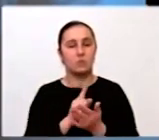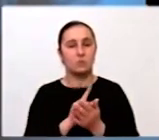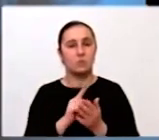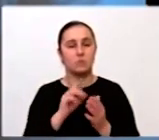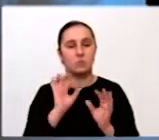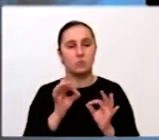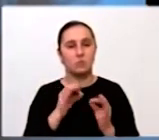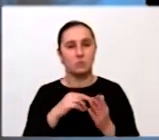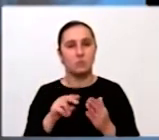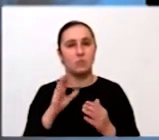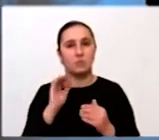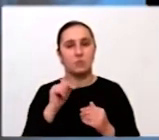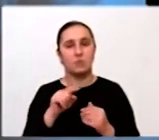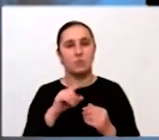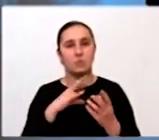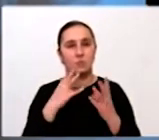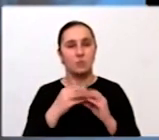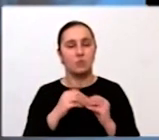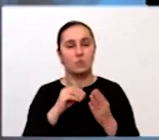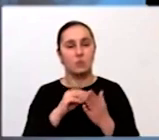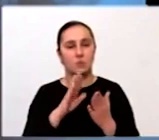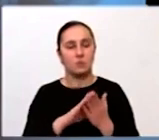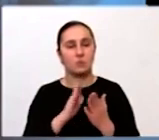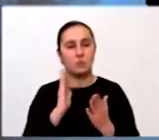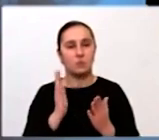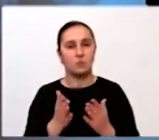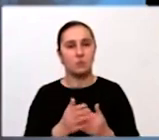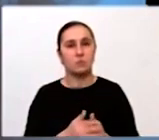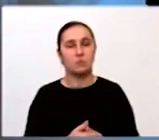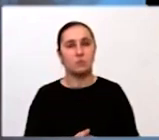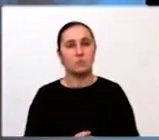to'g'ri ketmoqda va quyidagi belgi paydo bo'lmoqda.